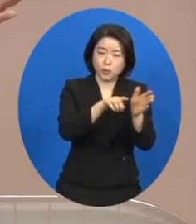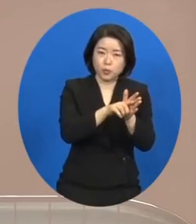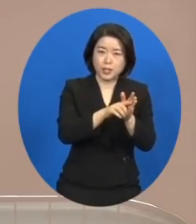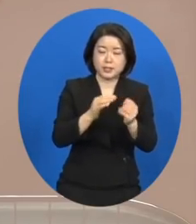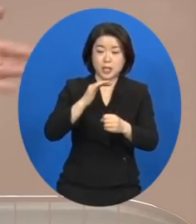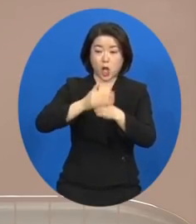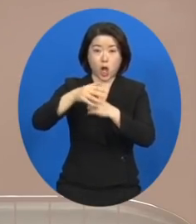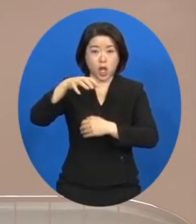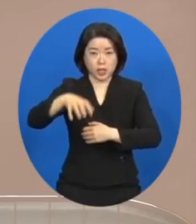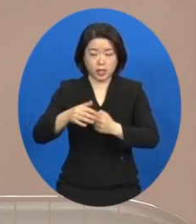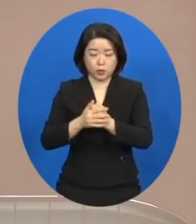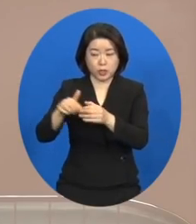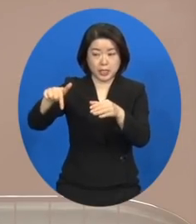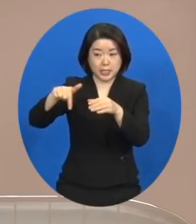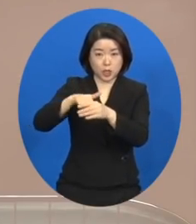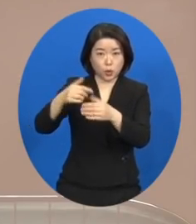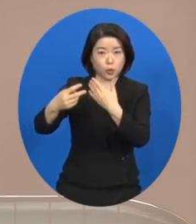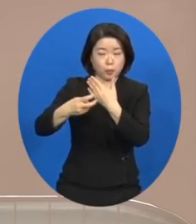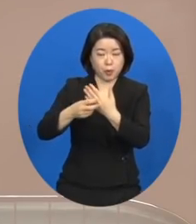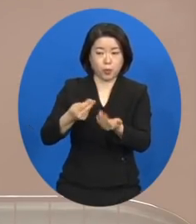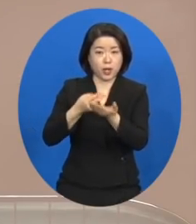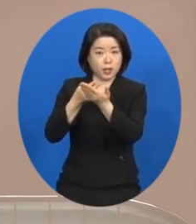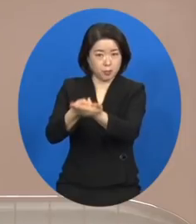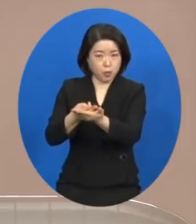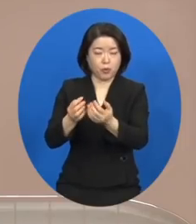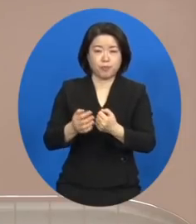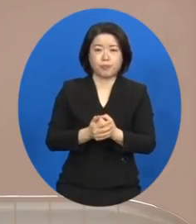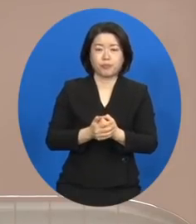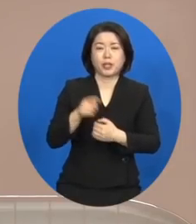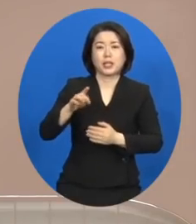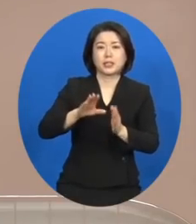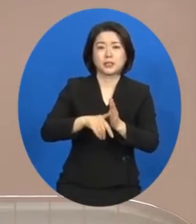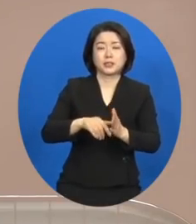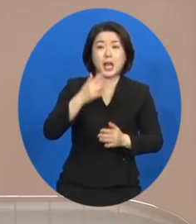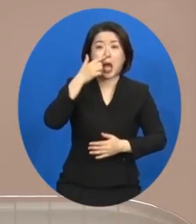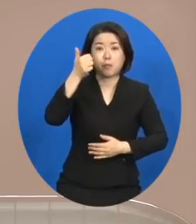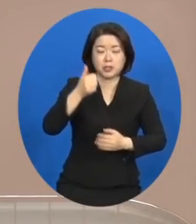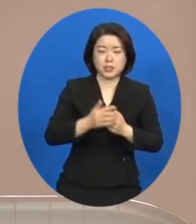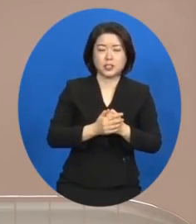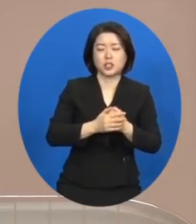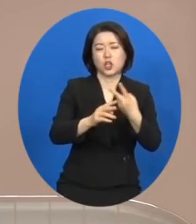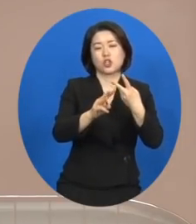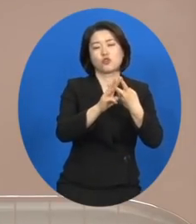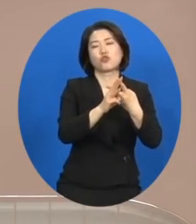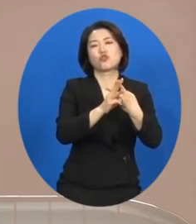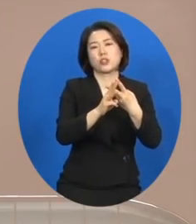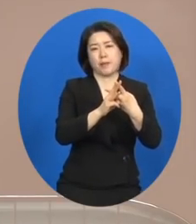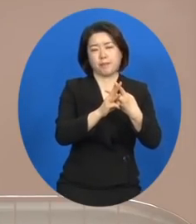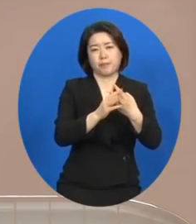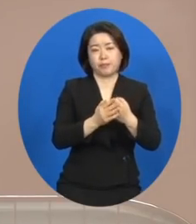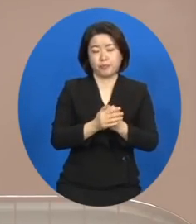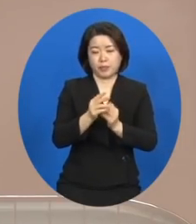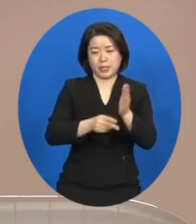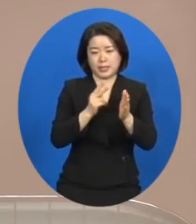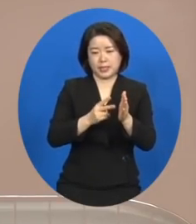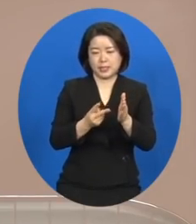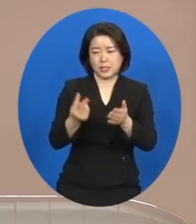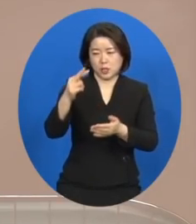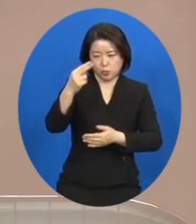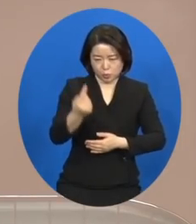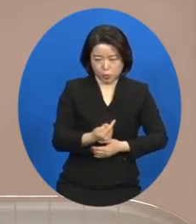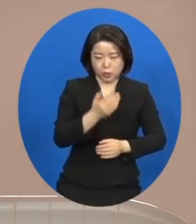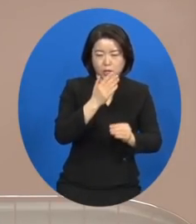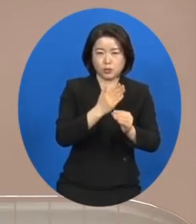병원에 입원을 하셨습니다. 그러니까 아버님 그 당시에 중학교 3학년이었는데 기차를 타고 이제 집에 돌아오면서 기도를 한 거예요.